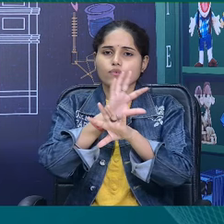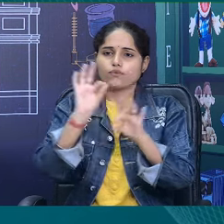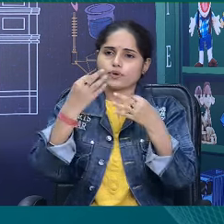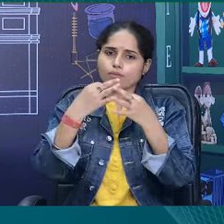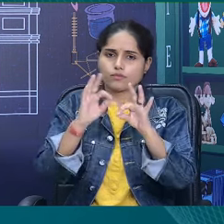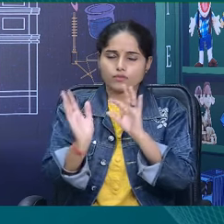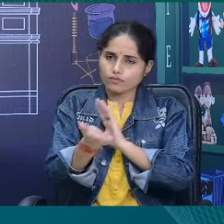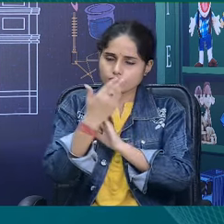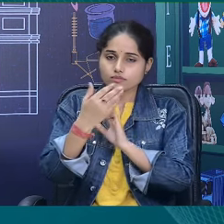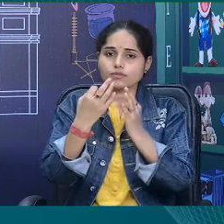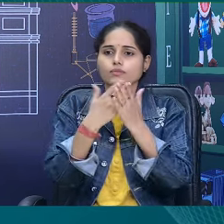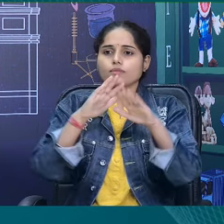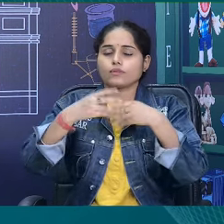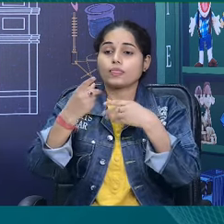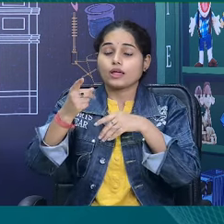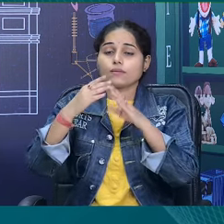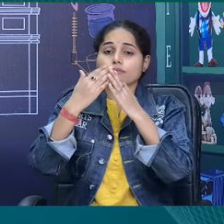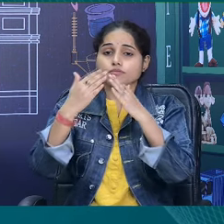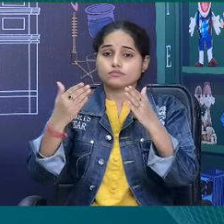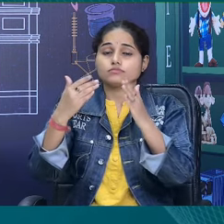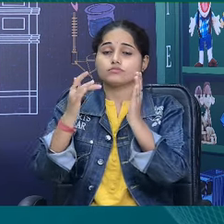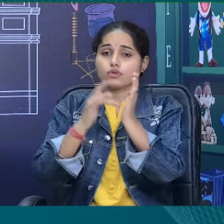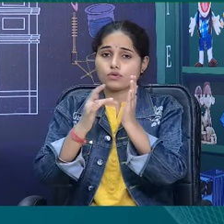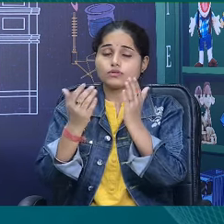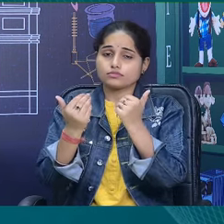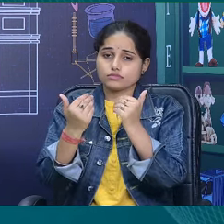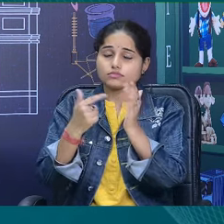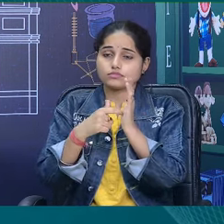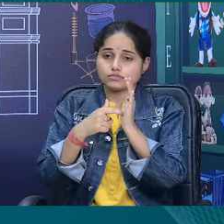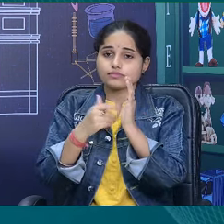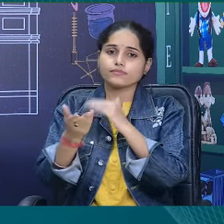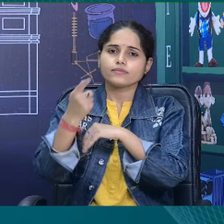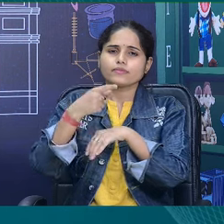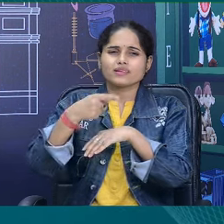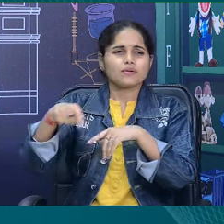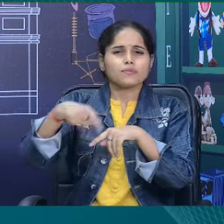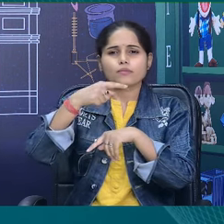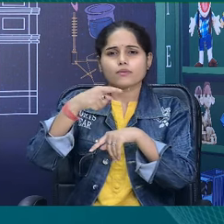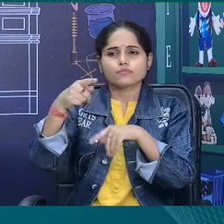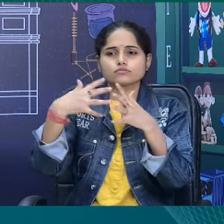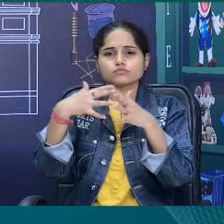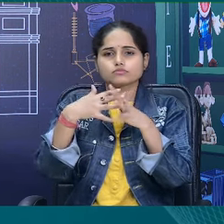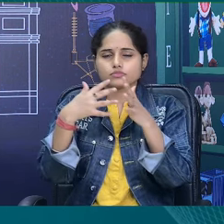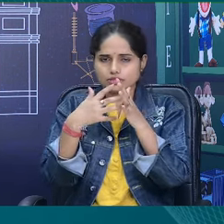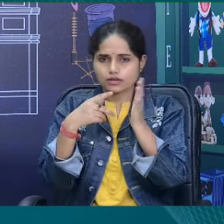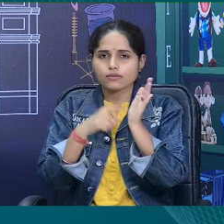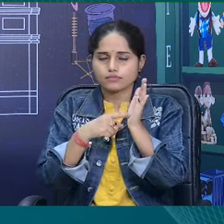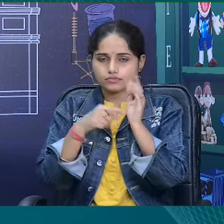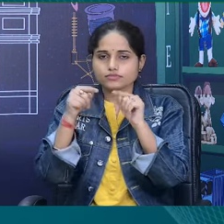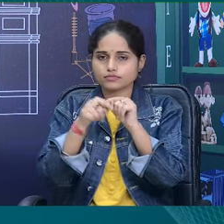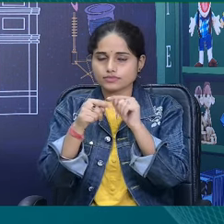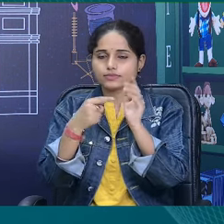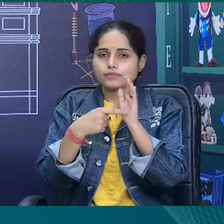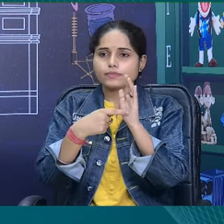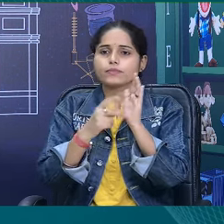घर बैठे आप बुक्स ऑर्डर कर सकते हैं ऑनलाइन आपके घर पर पहुंच जाएंगी इसके लिए आपको विजिट करना है वेबसाइट ncrb.nic.in